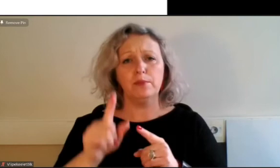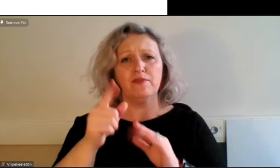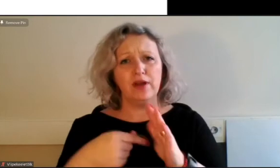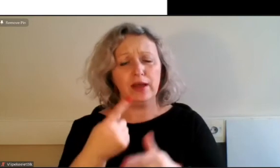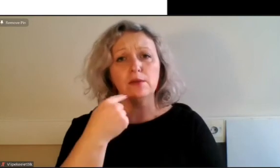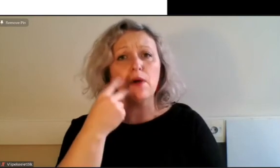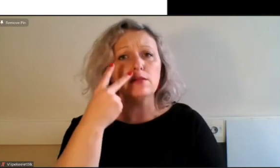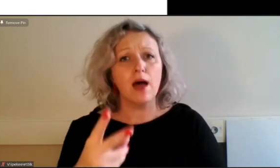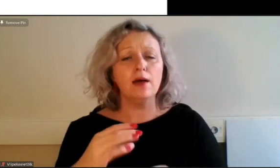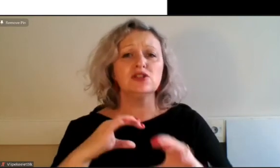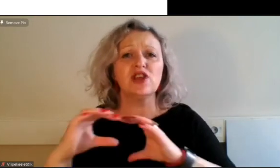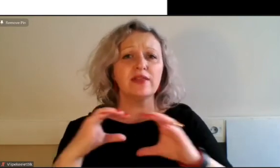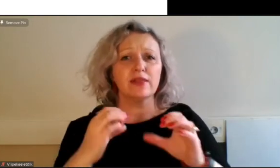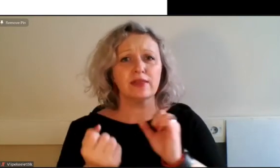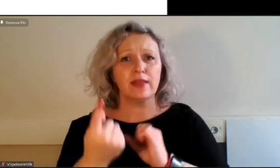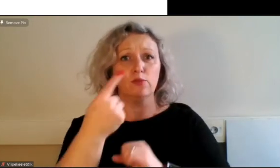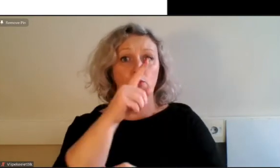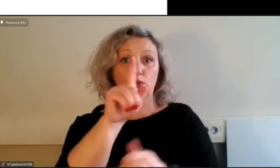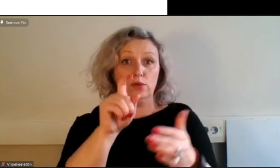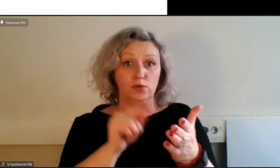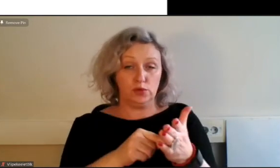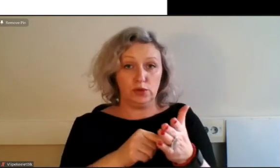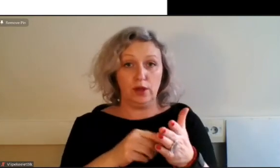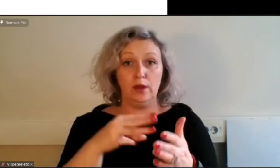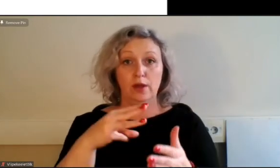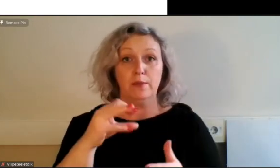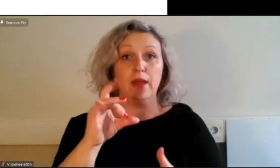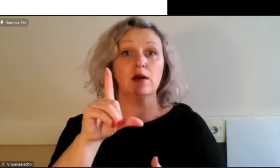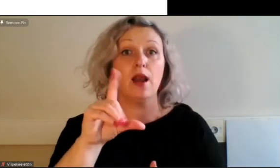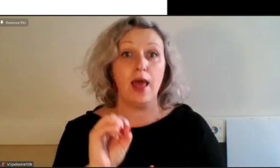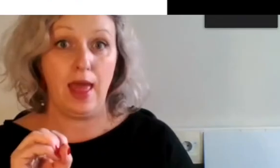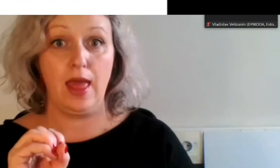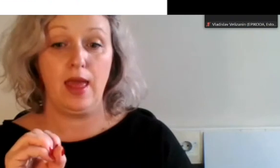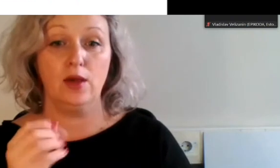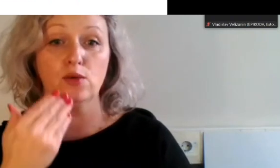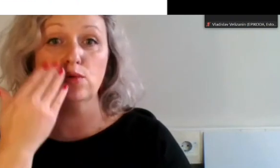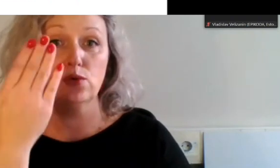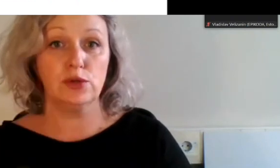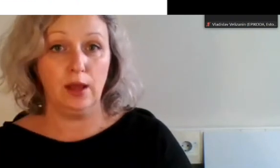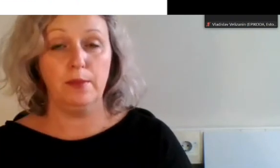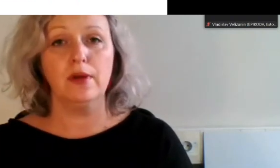põdenud, võiksid saada ühe vaktsiinidoosi, et saada väga hea kaitse.